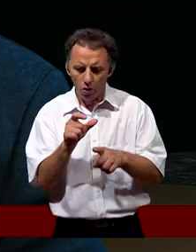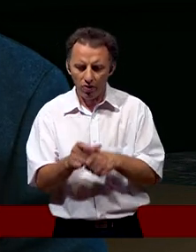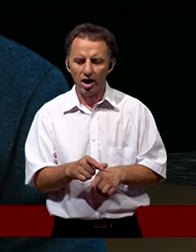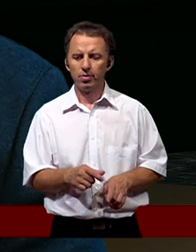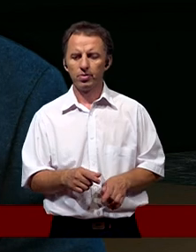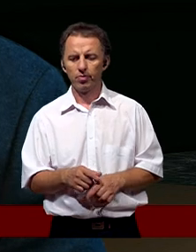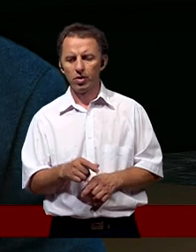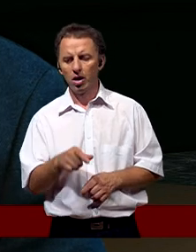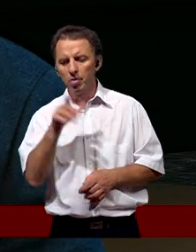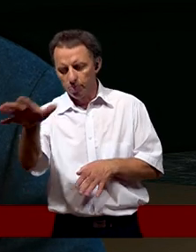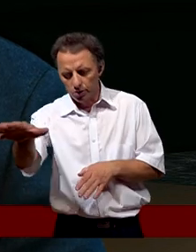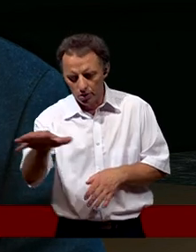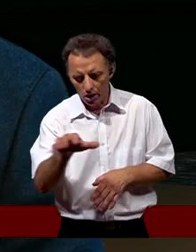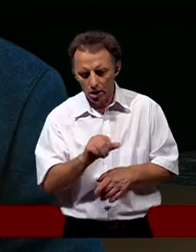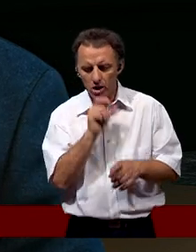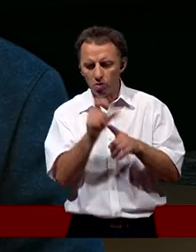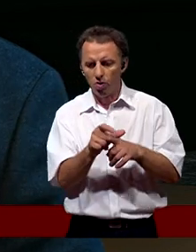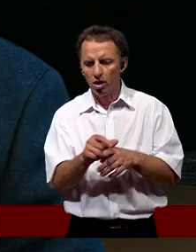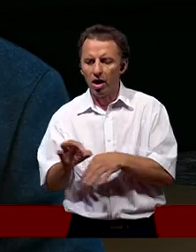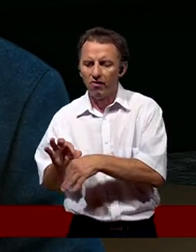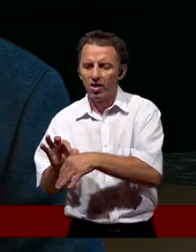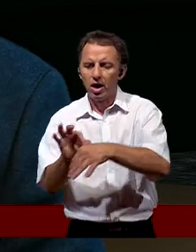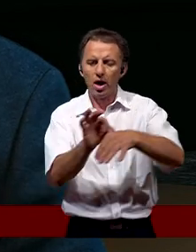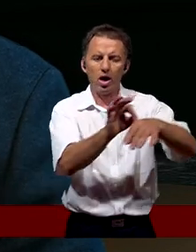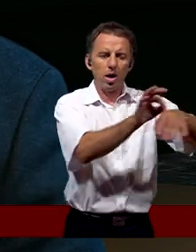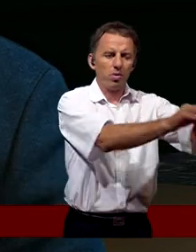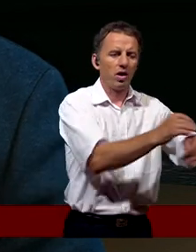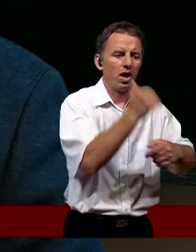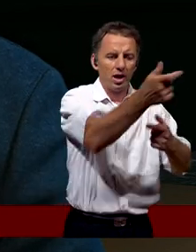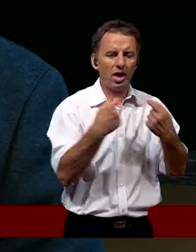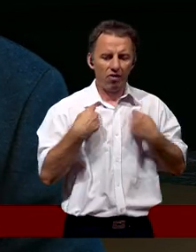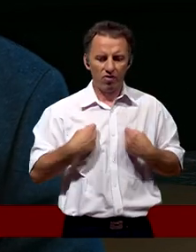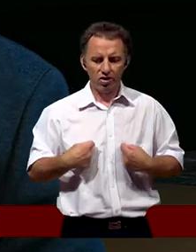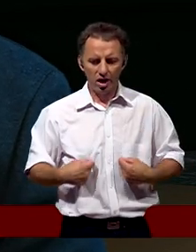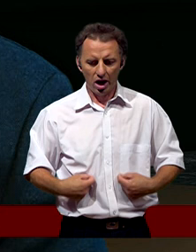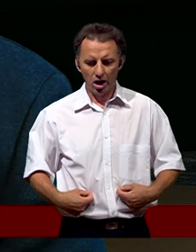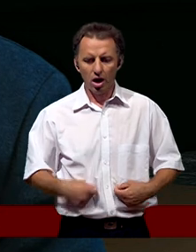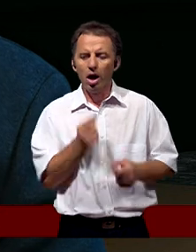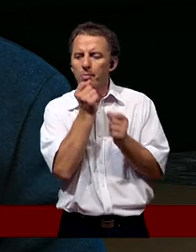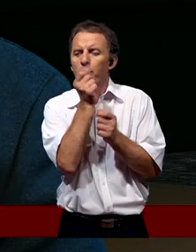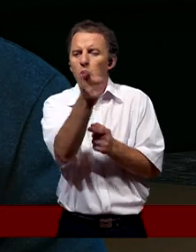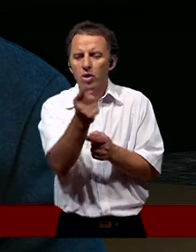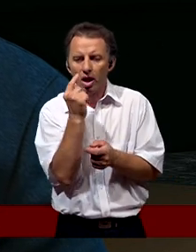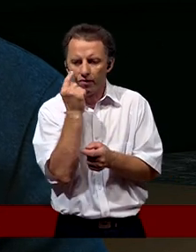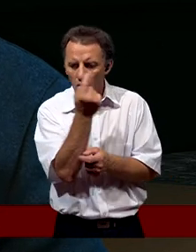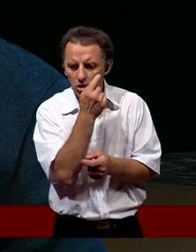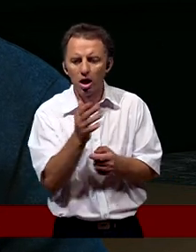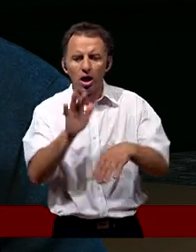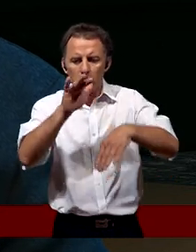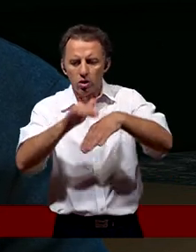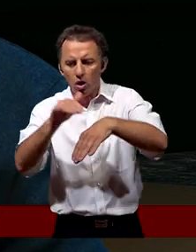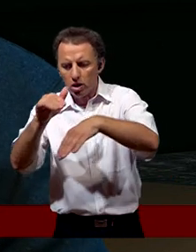słowem. Tutaj bierze tego człowieka, wyprowadza za wieś, pluje w jego oczy, później go